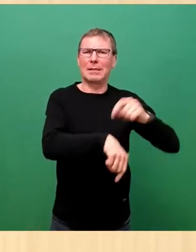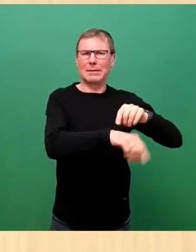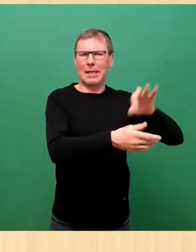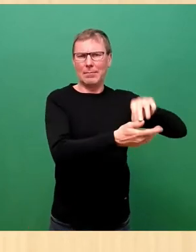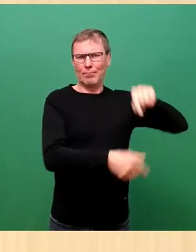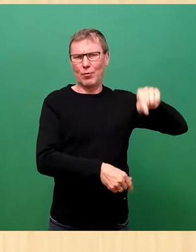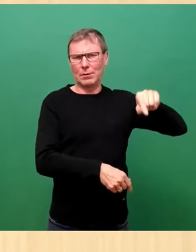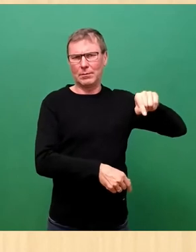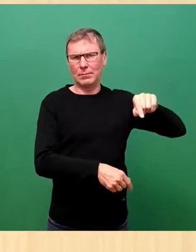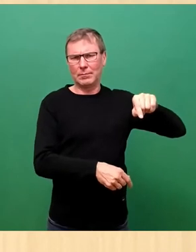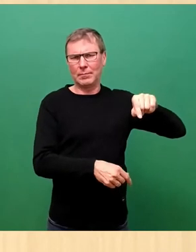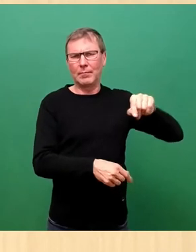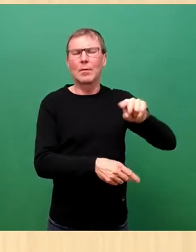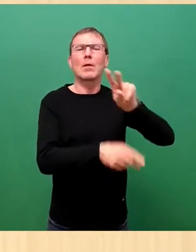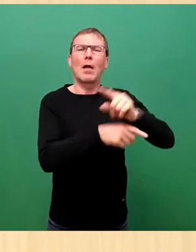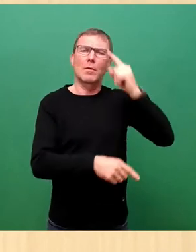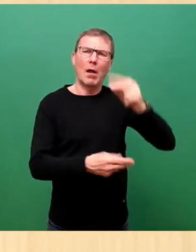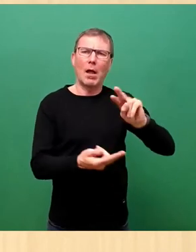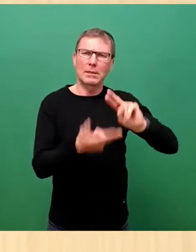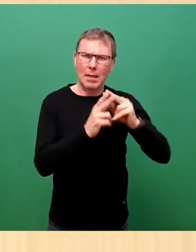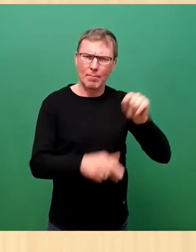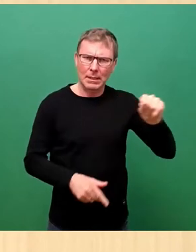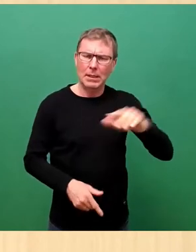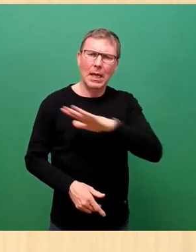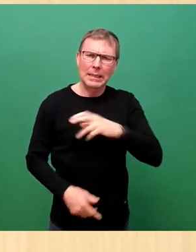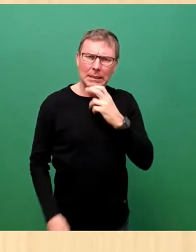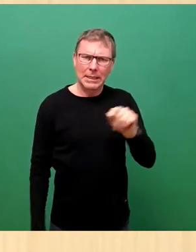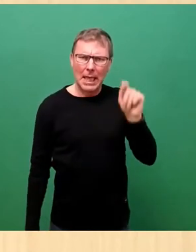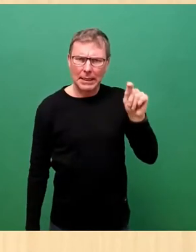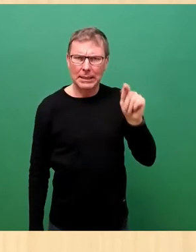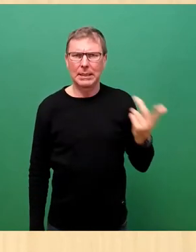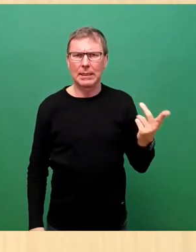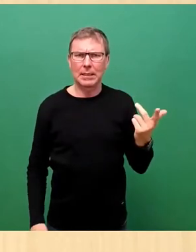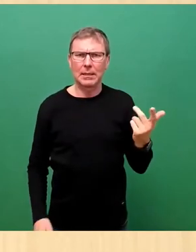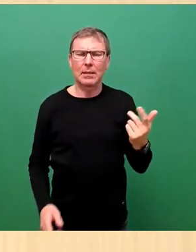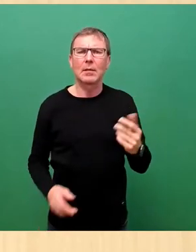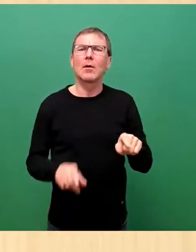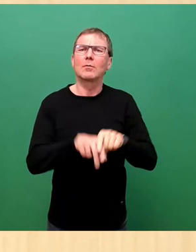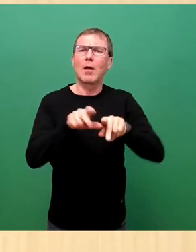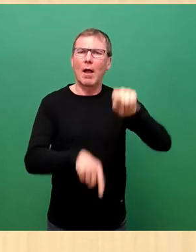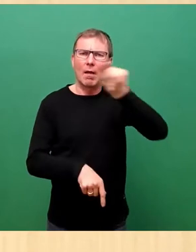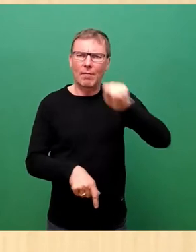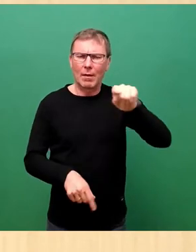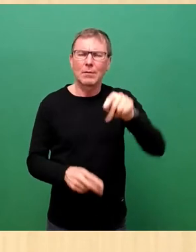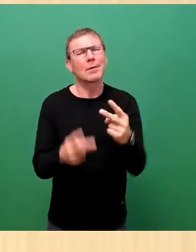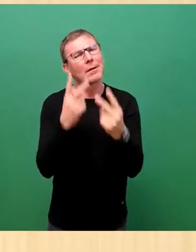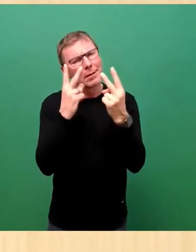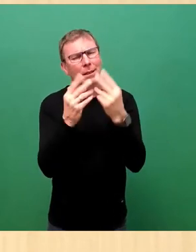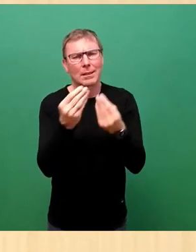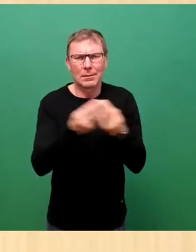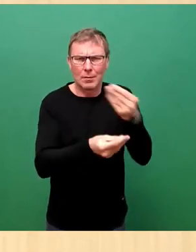die Aufsichtsratsmitglieder in der Sachsenenergie zusammen mit der Verwaltung jetzt dringend angehen, aber es